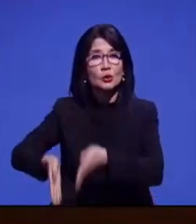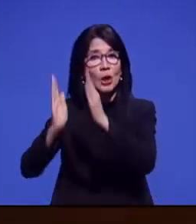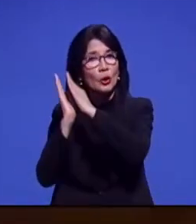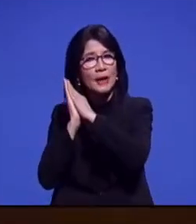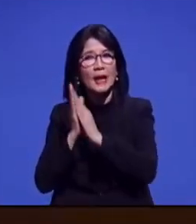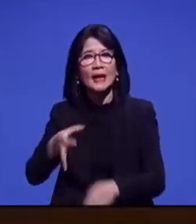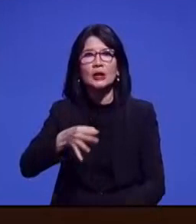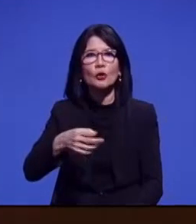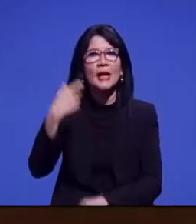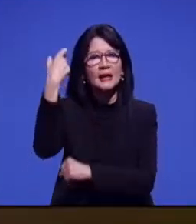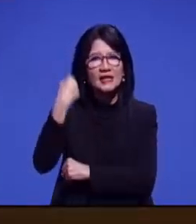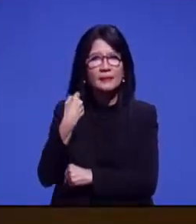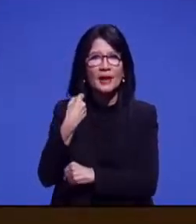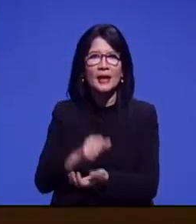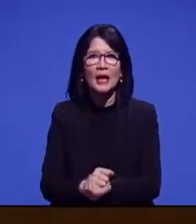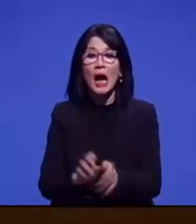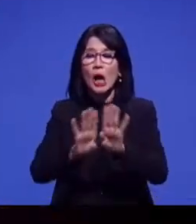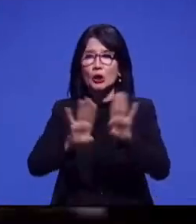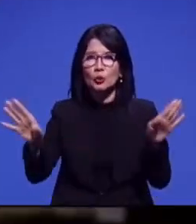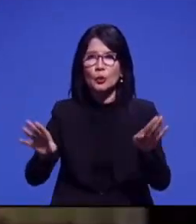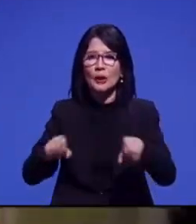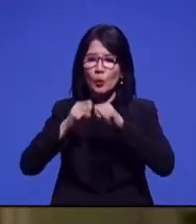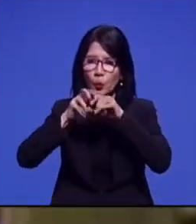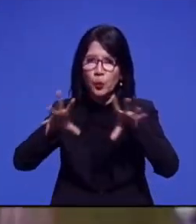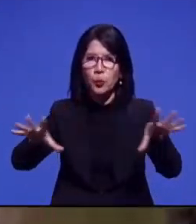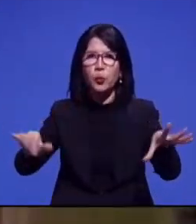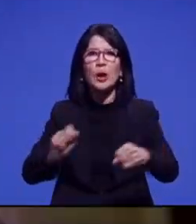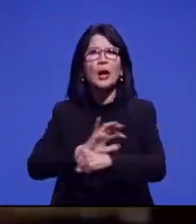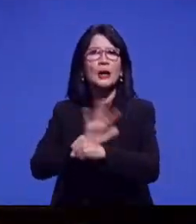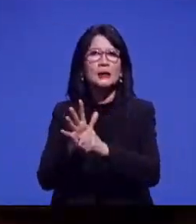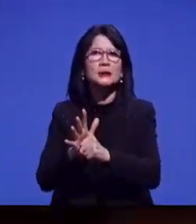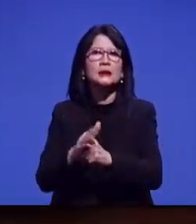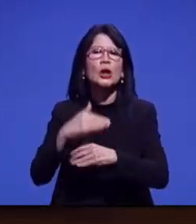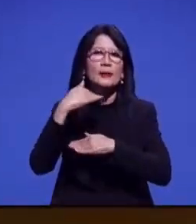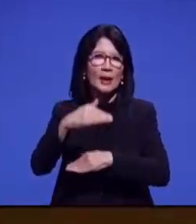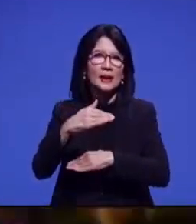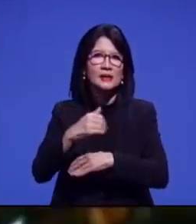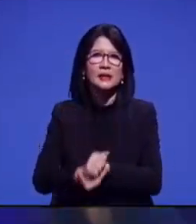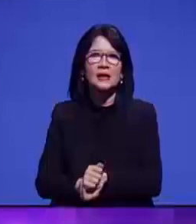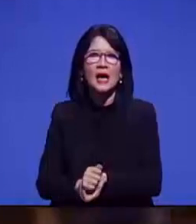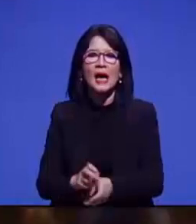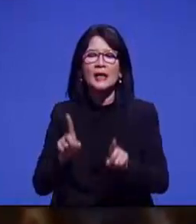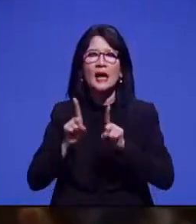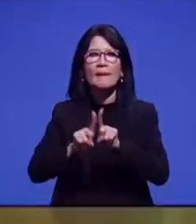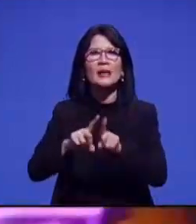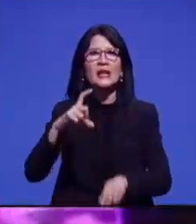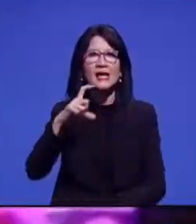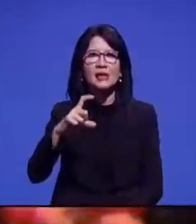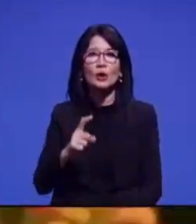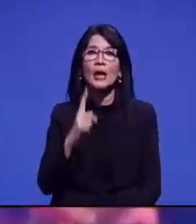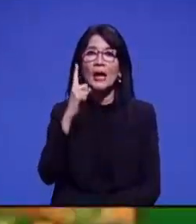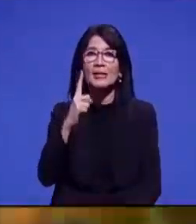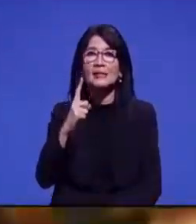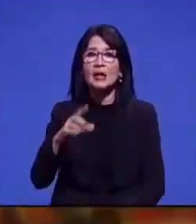Tasikmalaya. Meski sifatnya terbuka, antisipasi penyebaran COVID-19, jumlah peserta dibatasi hanya pasangan calon dan masing-masing satu ketua